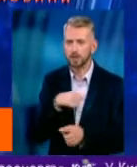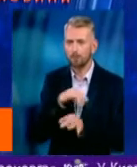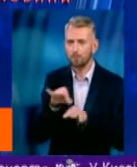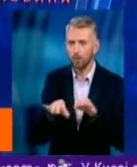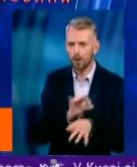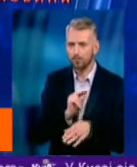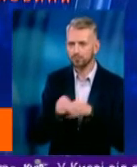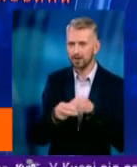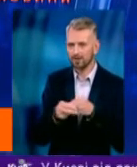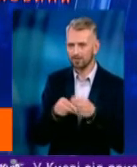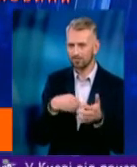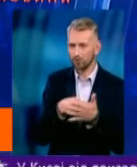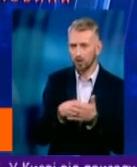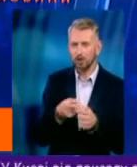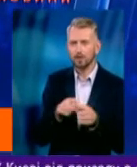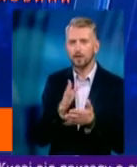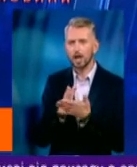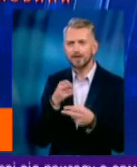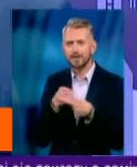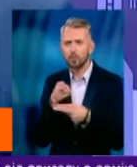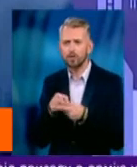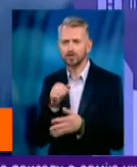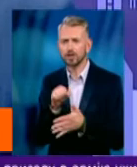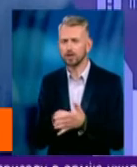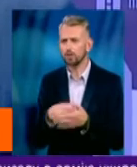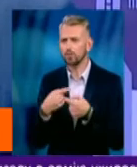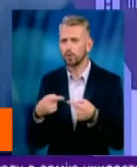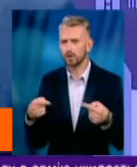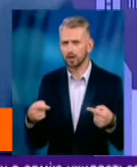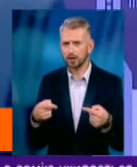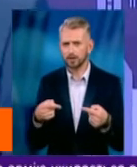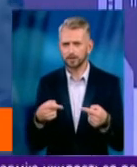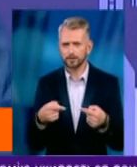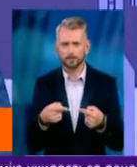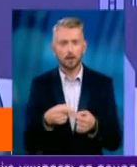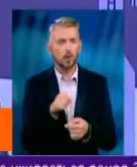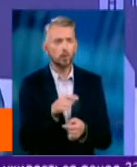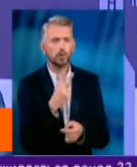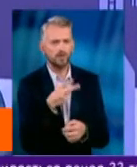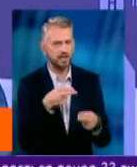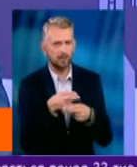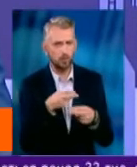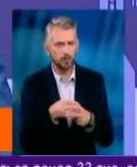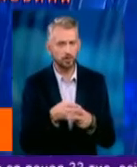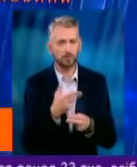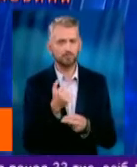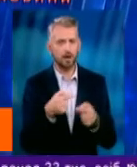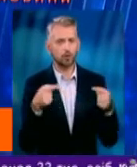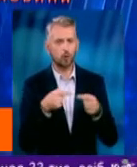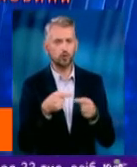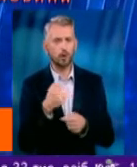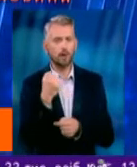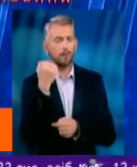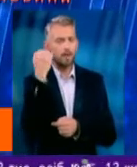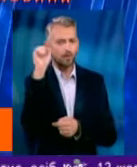як прекрасний такий запобіжник від будь-яких витіків, так? Два запобіжники. Однозначно,